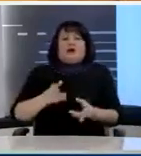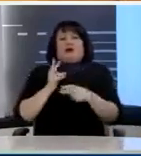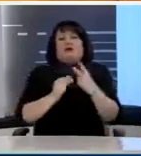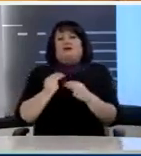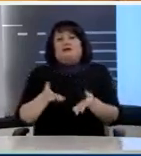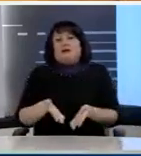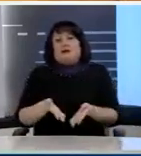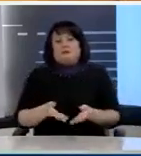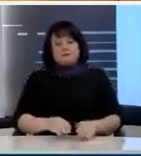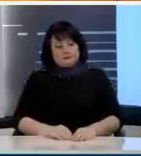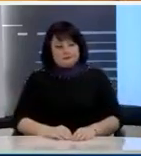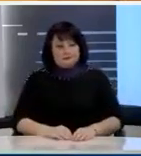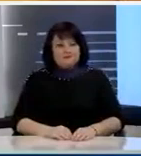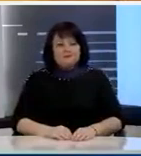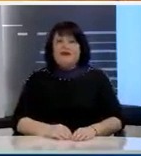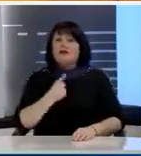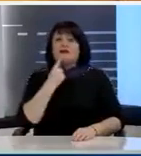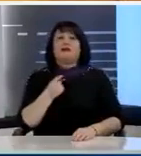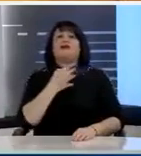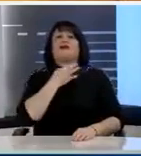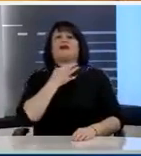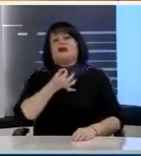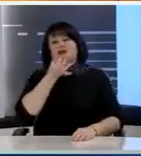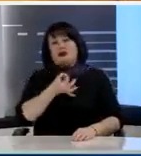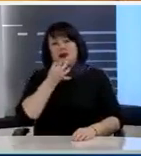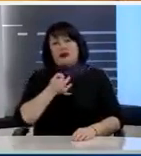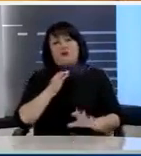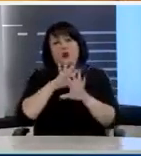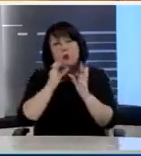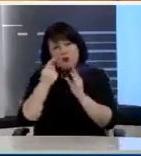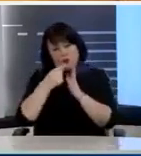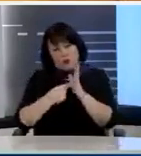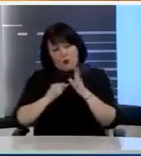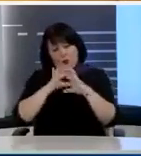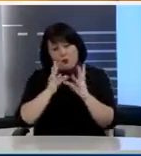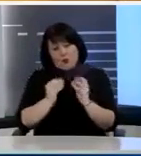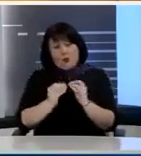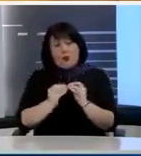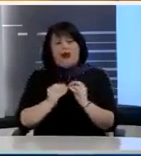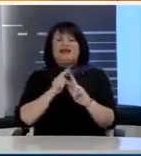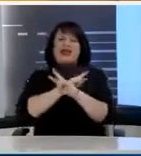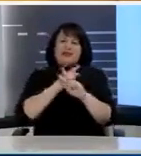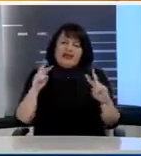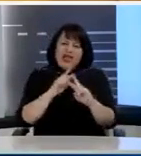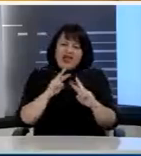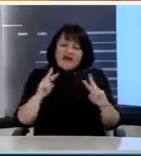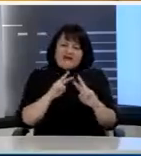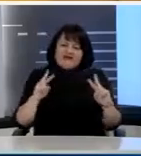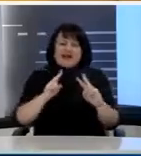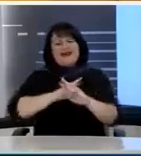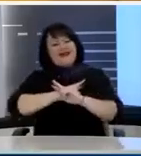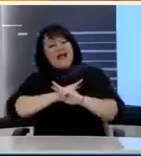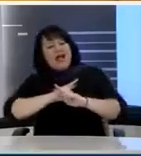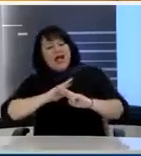συζήτηση. Είναι περιττό να αναφέρω ότι όλα τα παραπάνω έγιναν με απόλυτη διαφάνεια,